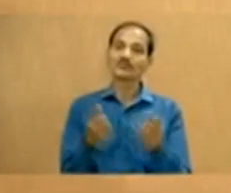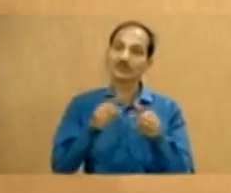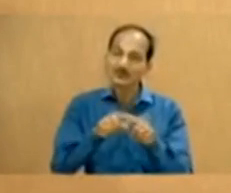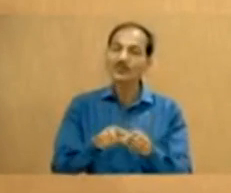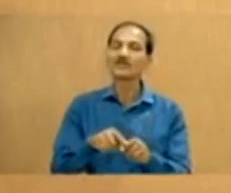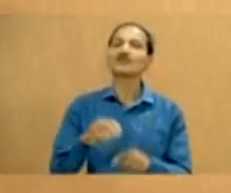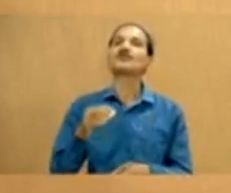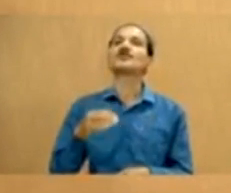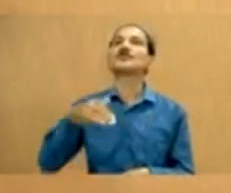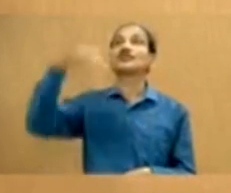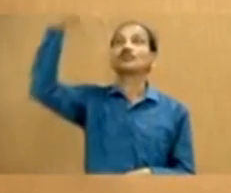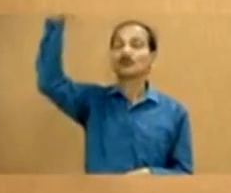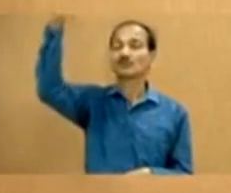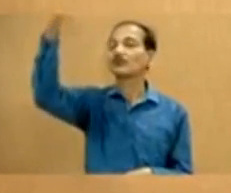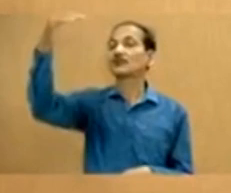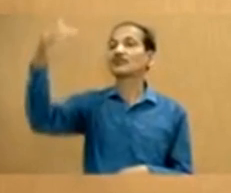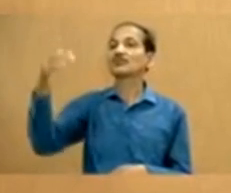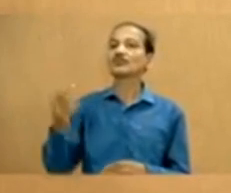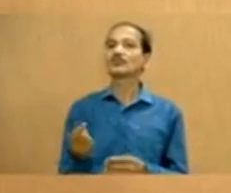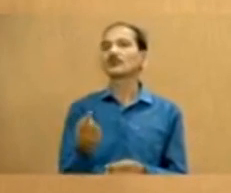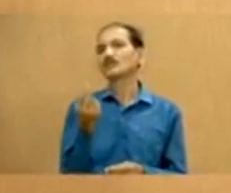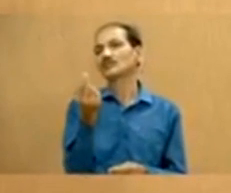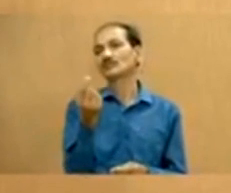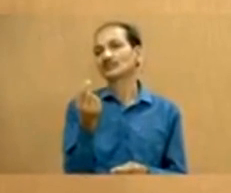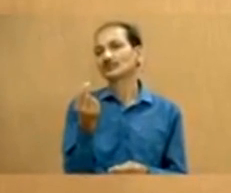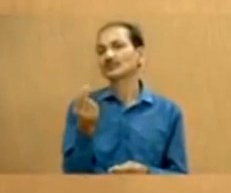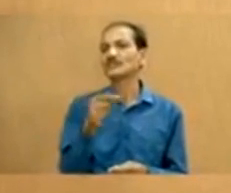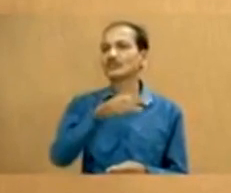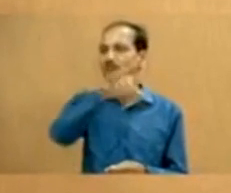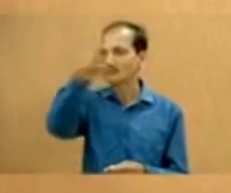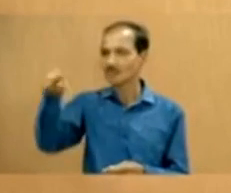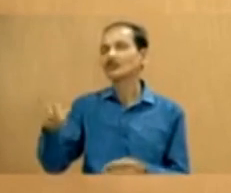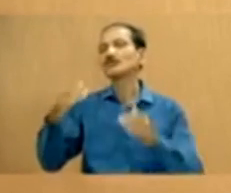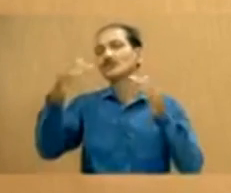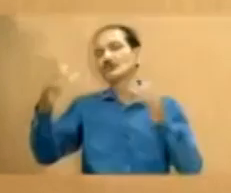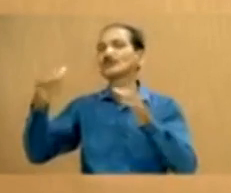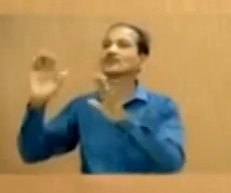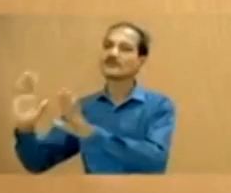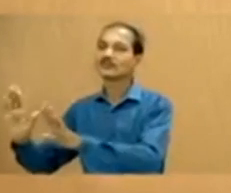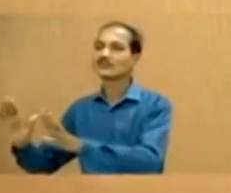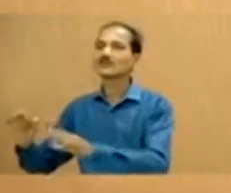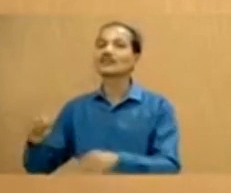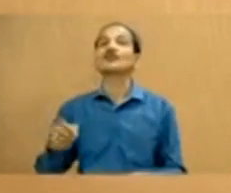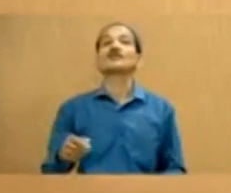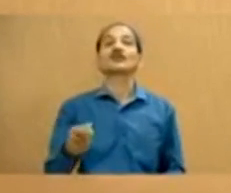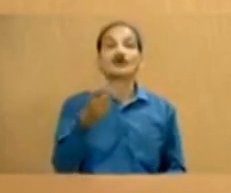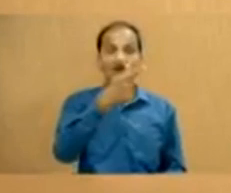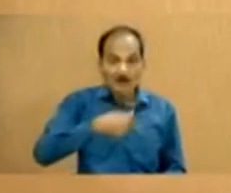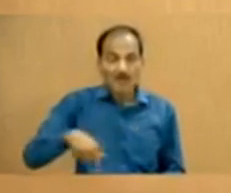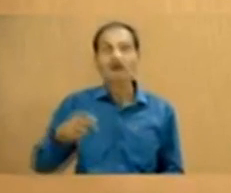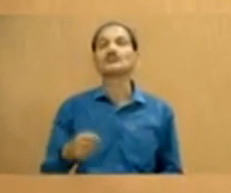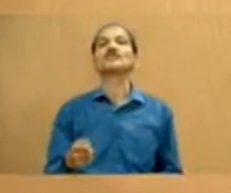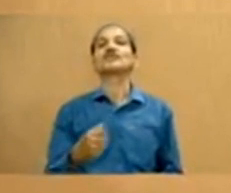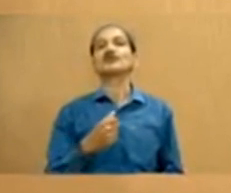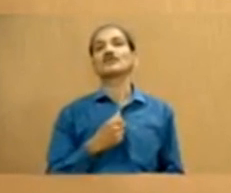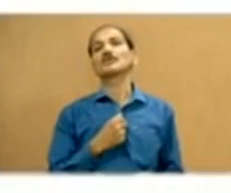ଏଥର କଥା ହେବା ଗୋଟିଏ ଅତ୍ୟନ୍ତ ଜରୁରୀ ବିଷୟରେ। ଆମେ ଆଜି ତିନୋଟି ପଜିଟିଭରେ ଅଛେ,